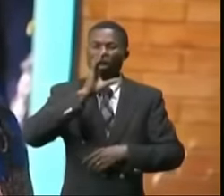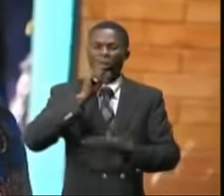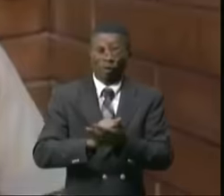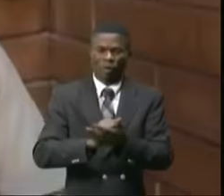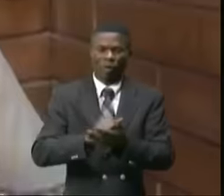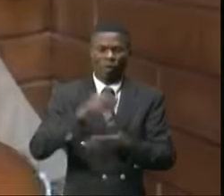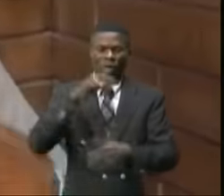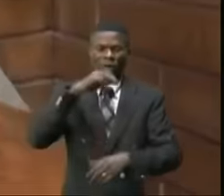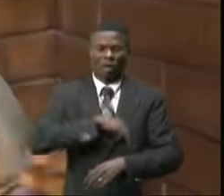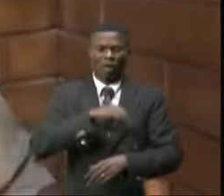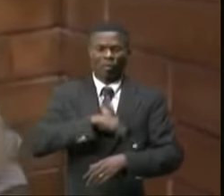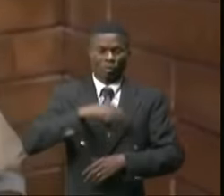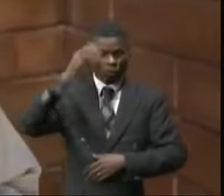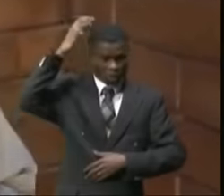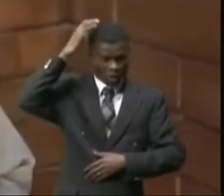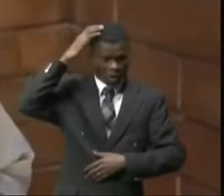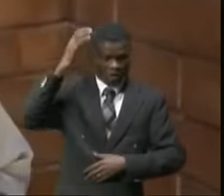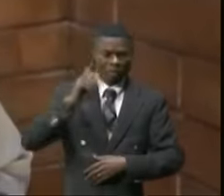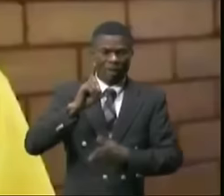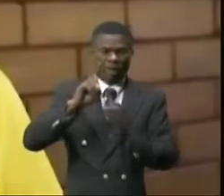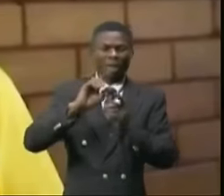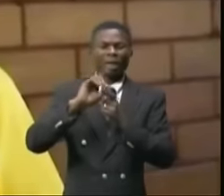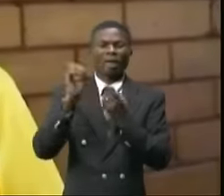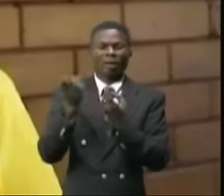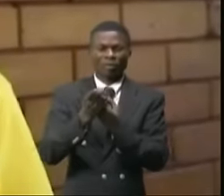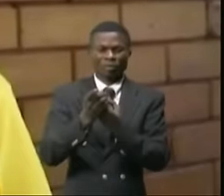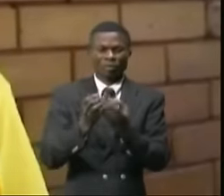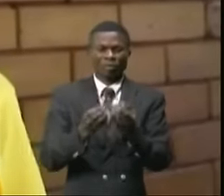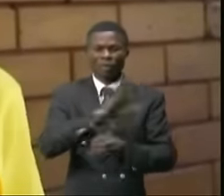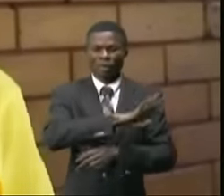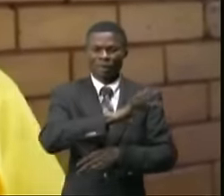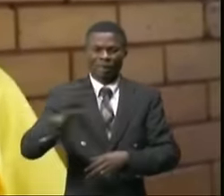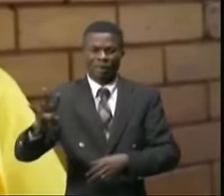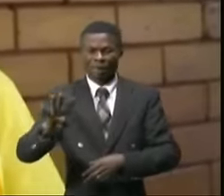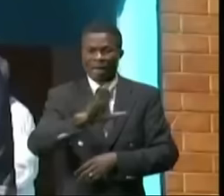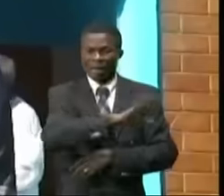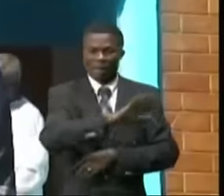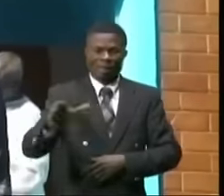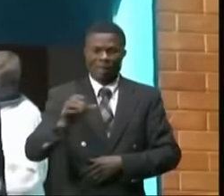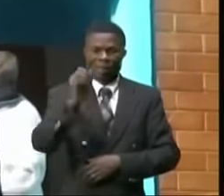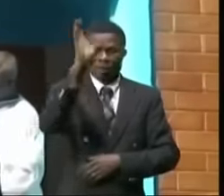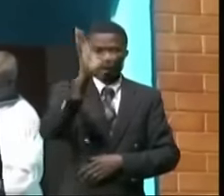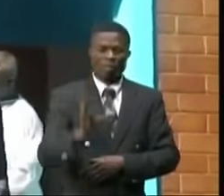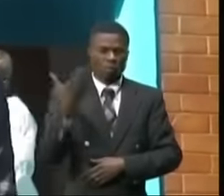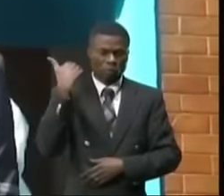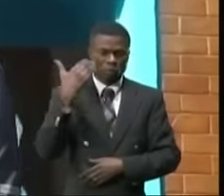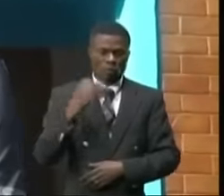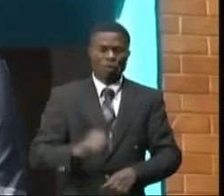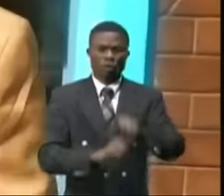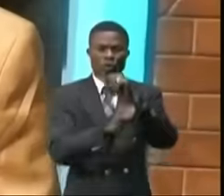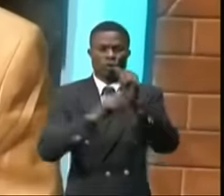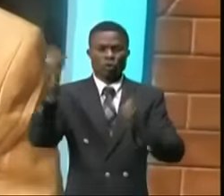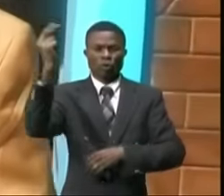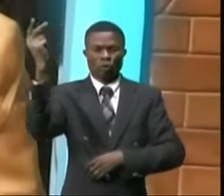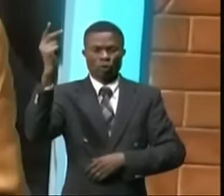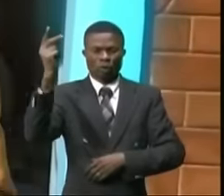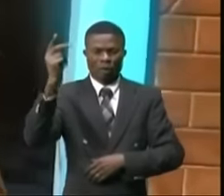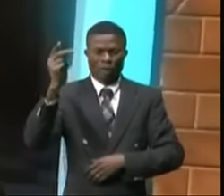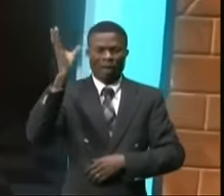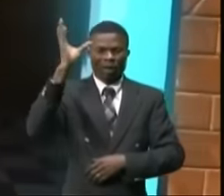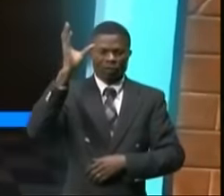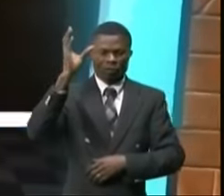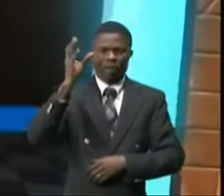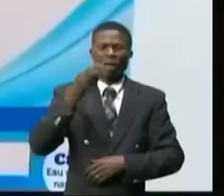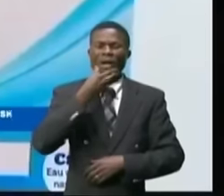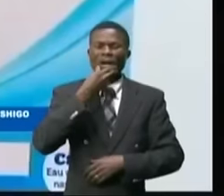d'Idiofa, Monseigneur José Moko, est de produire 5000 bouteilles d'eau par jour pour ravitailler Kikwit, Chikapa, Kananga